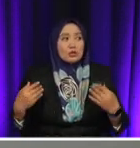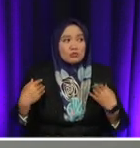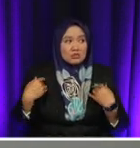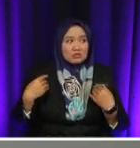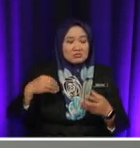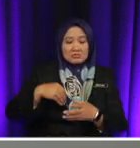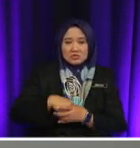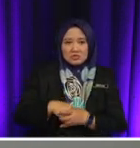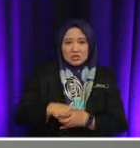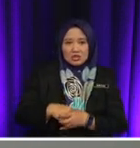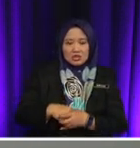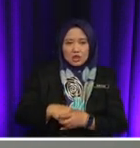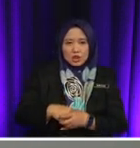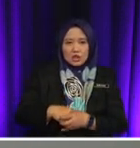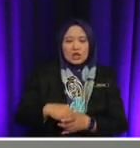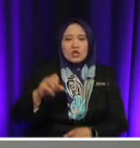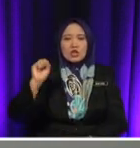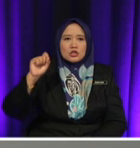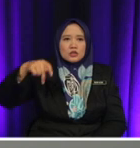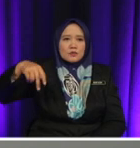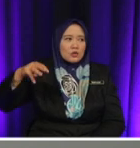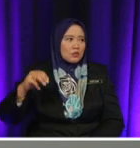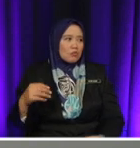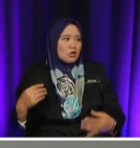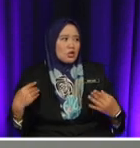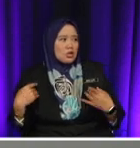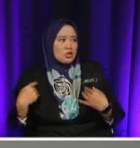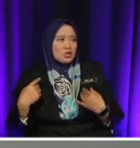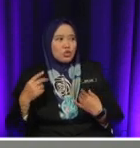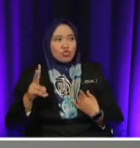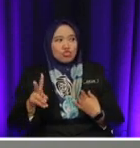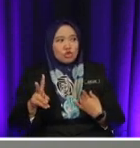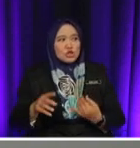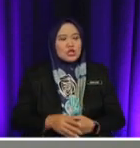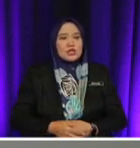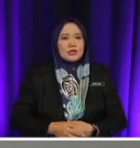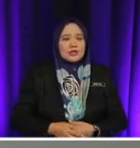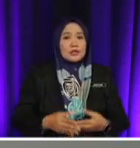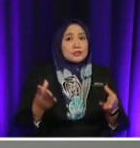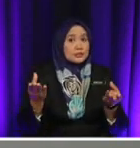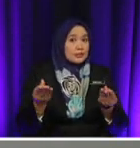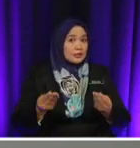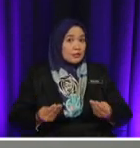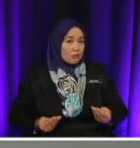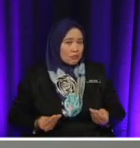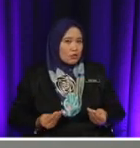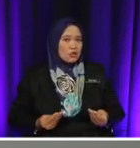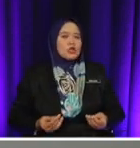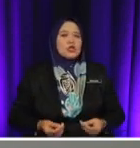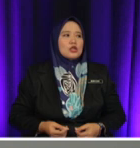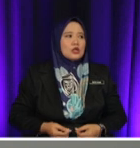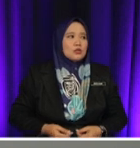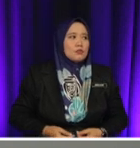diterima satu ataupun ditolak yang mana diterima biasanya diterima ini adalah hipotesisnya adalah hipotesis